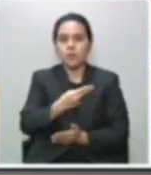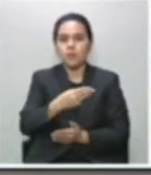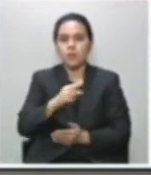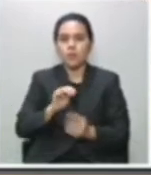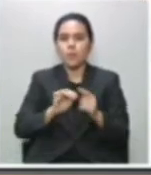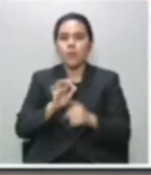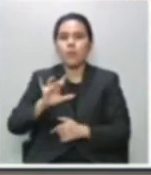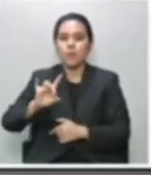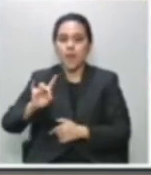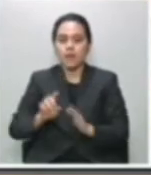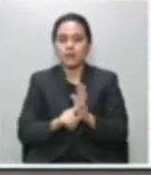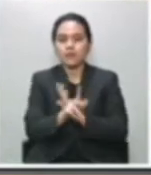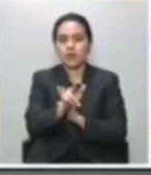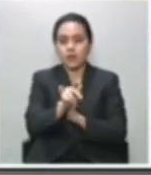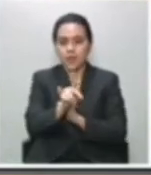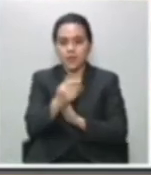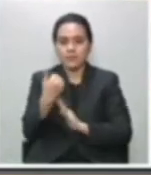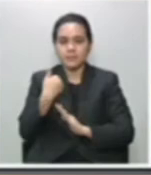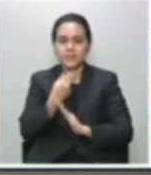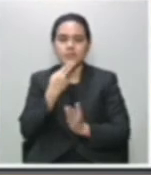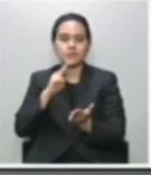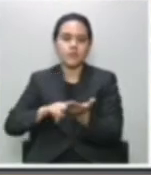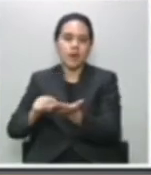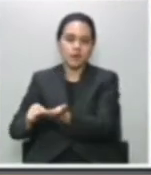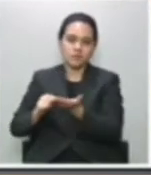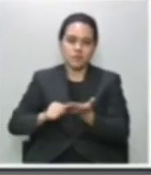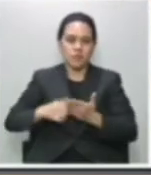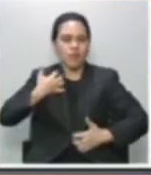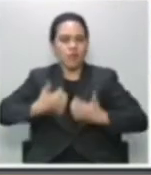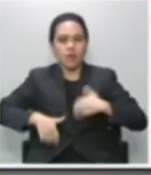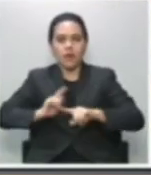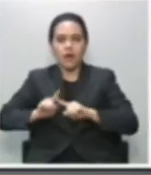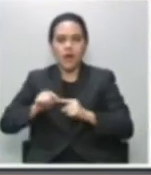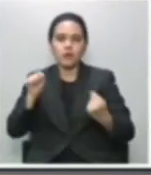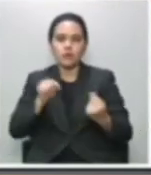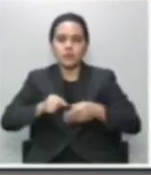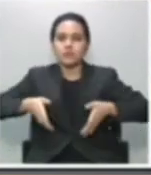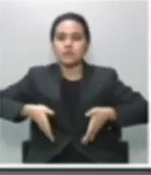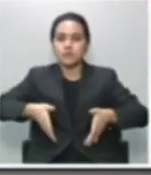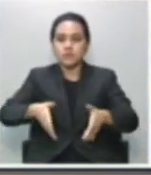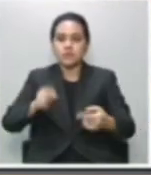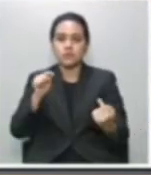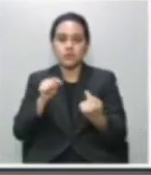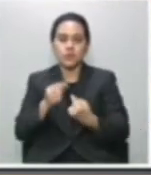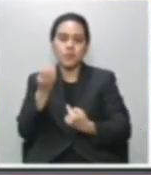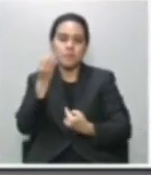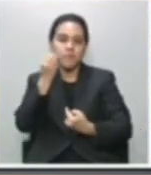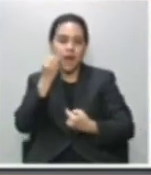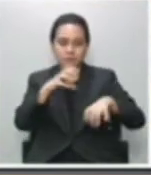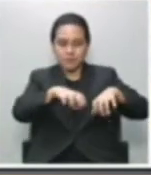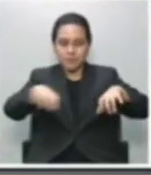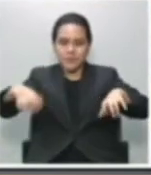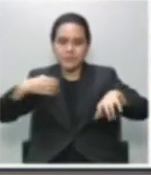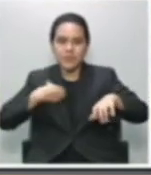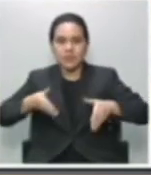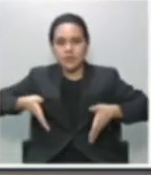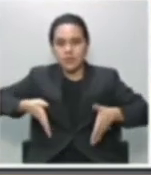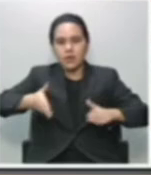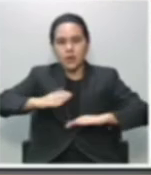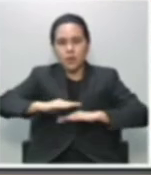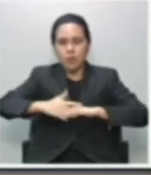แก่นได้ทำหนังสือร้องทุกข์เรื่องถนนทางเชื่อมระหว่างหมู่บ้านถนนลูกรังแต่มี